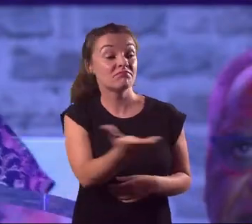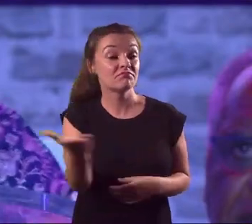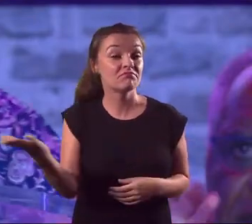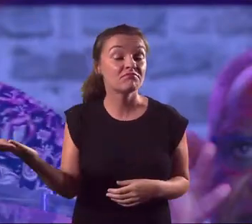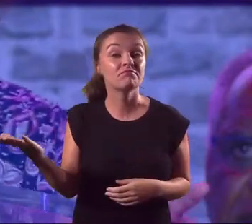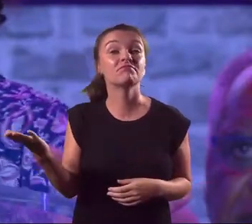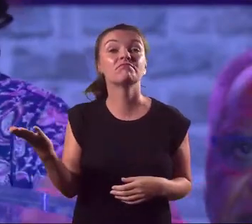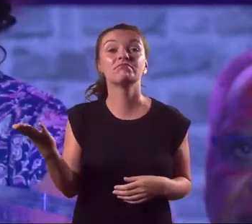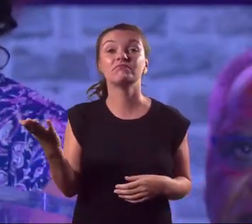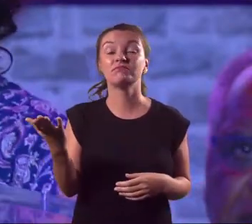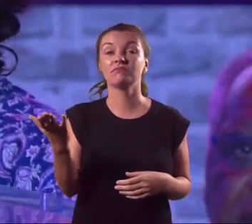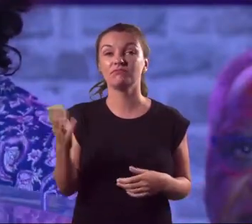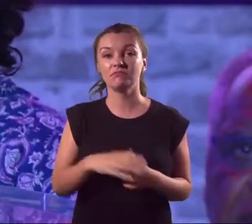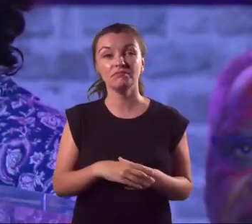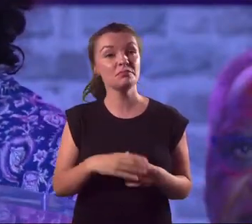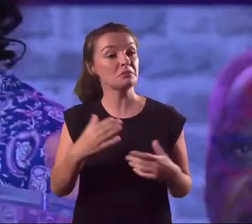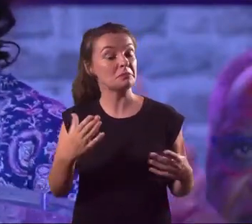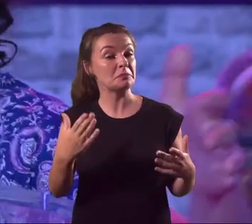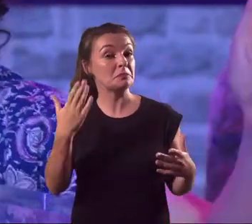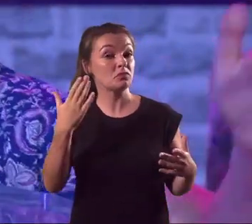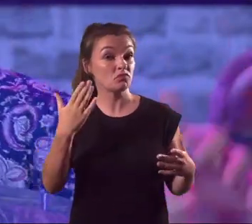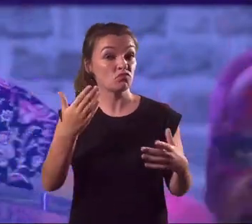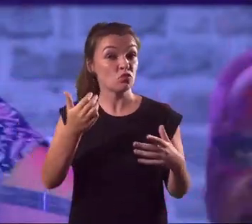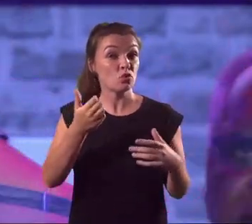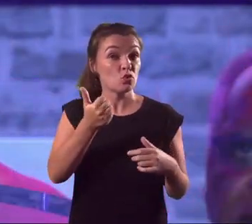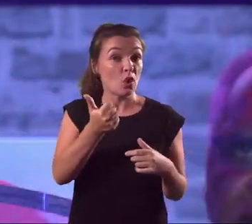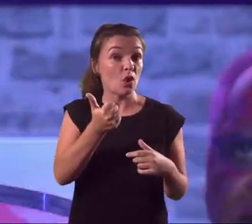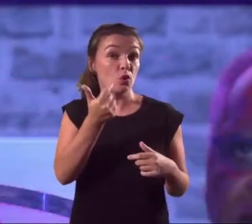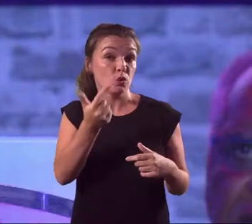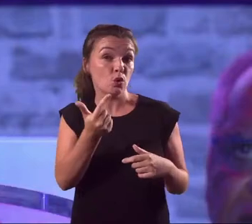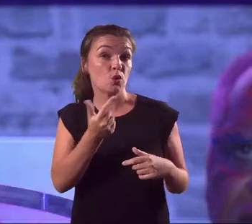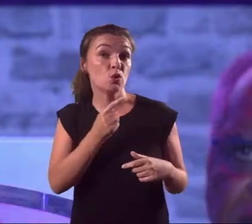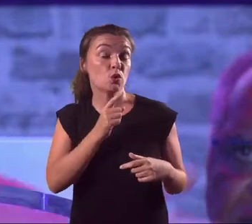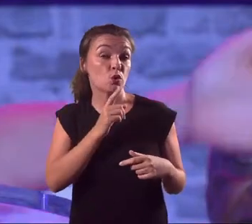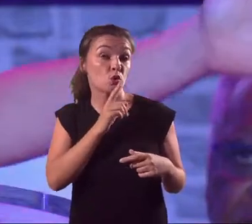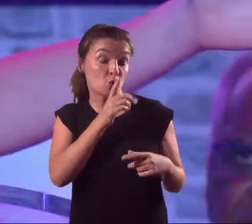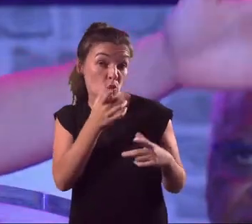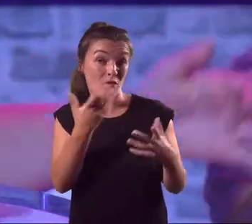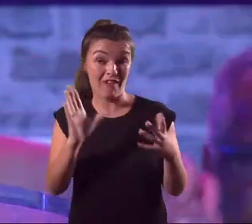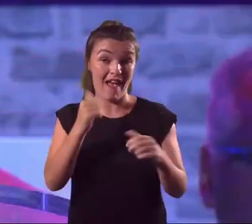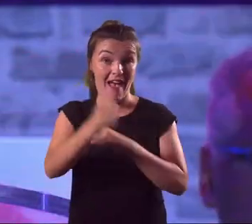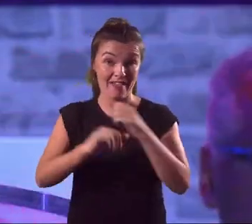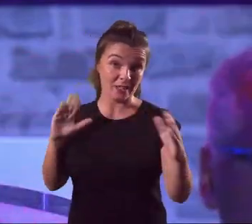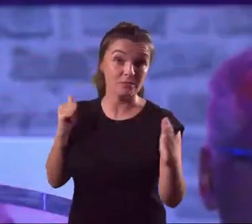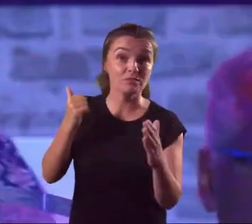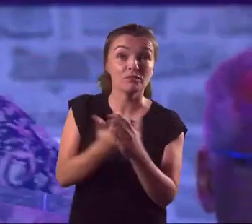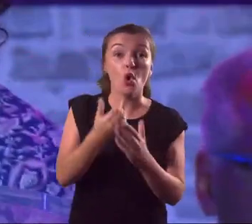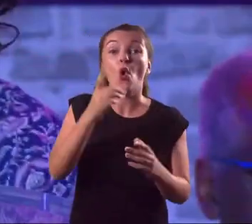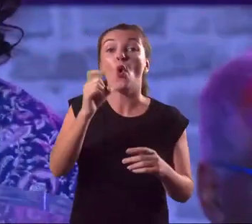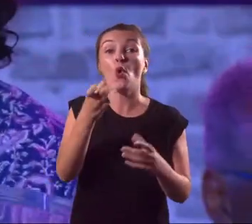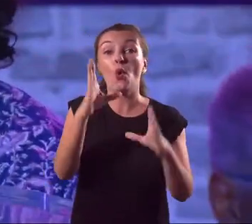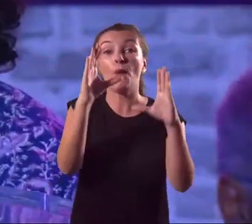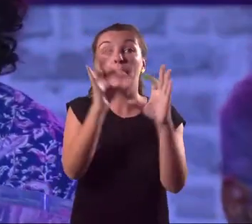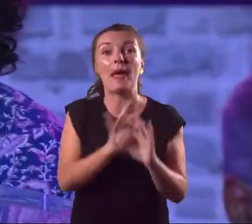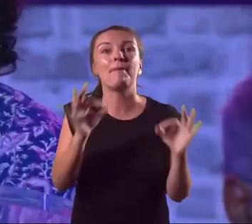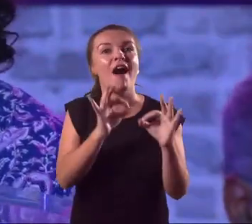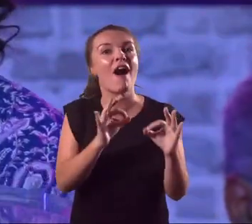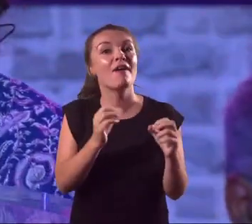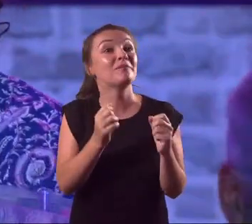salle a déjà été privé d'eau un ou plusieurs jours au cours de cette année ? Levez la main.